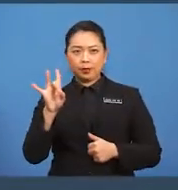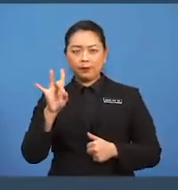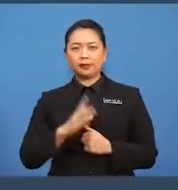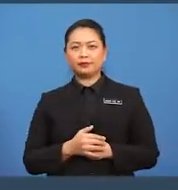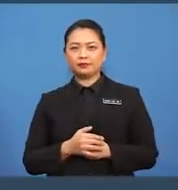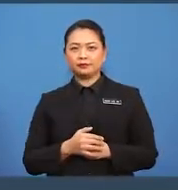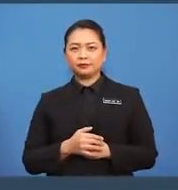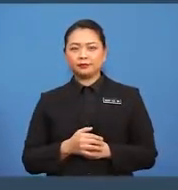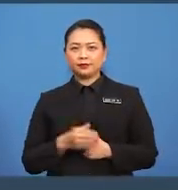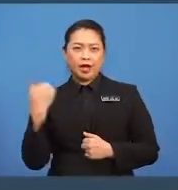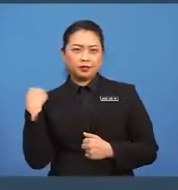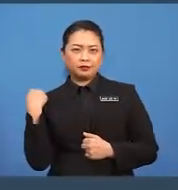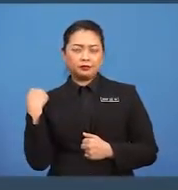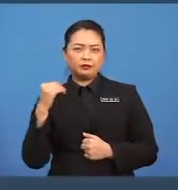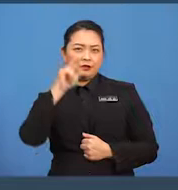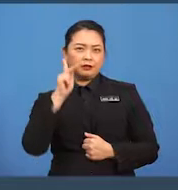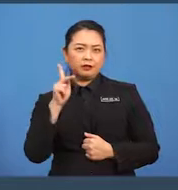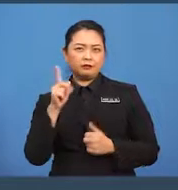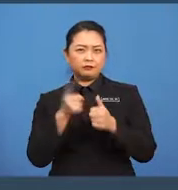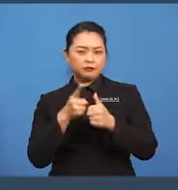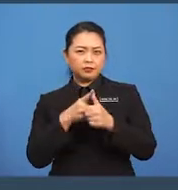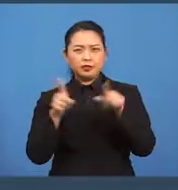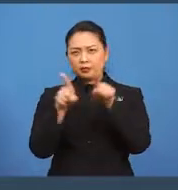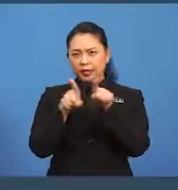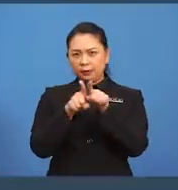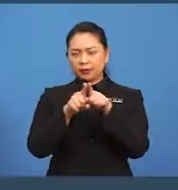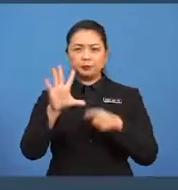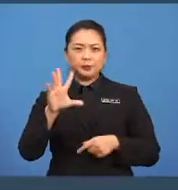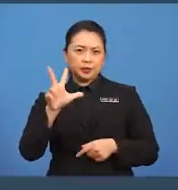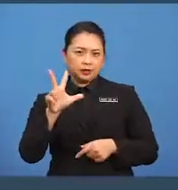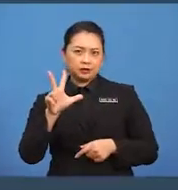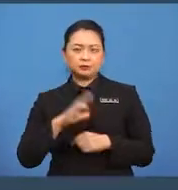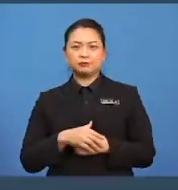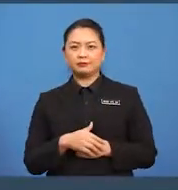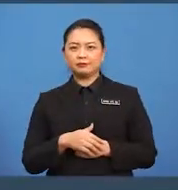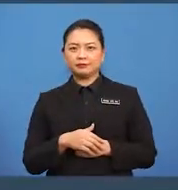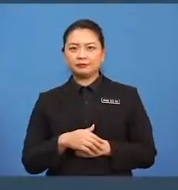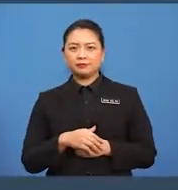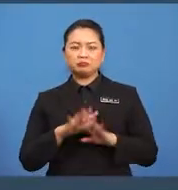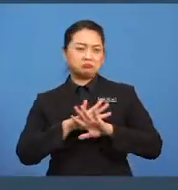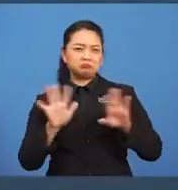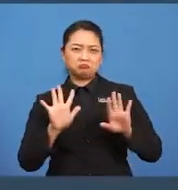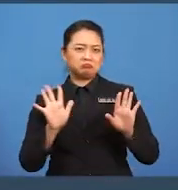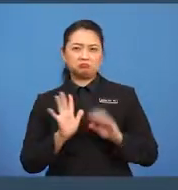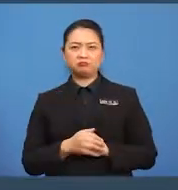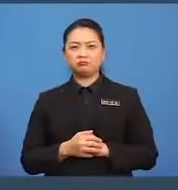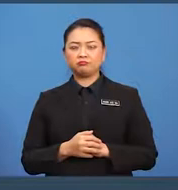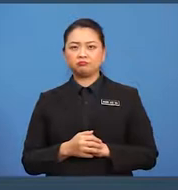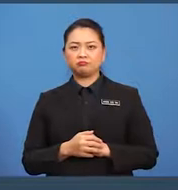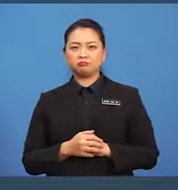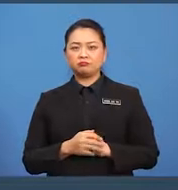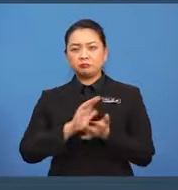48. Adakah item pertama ini sama dengan nombor 53? Tidak.